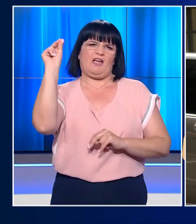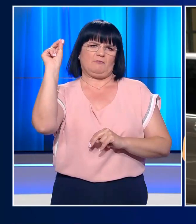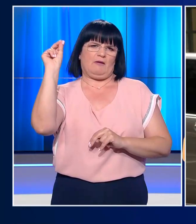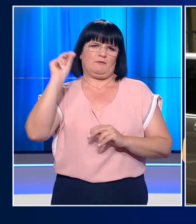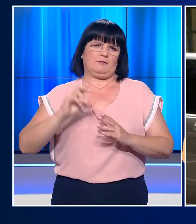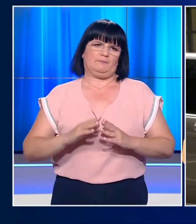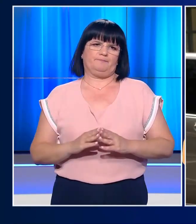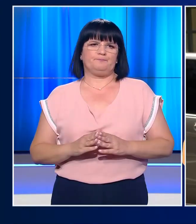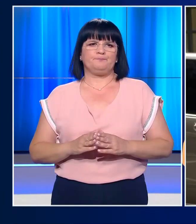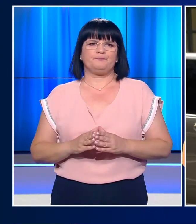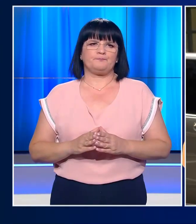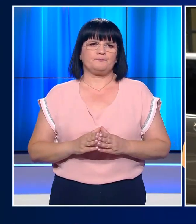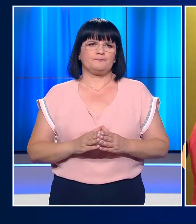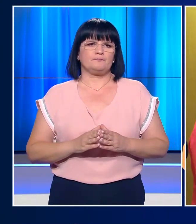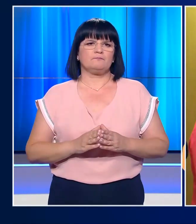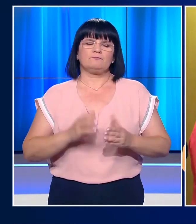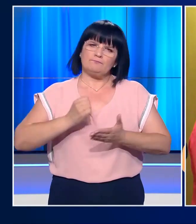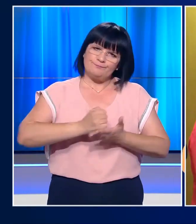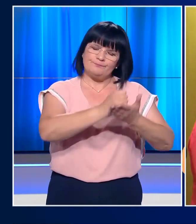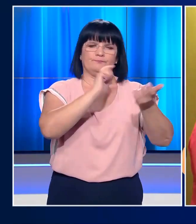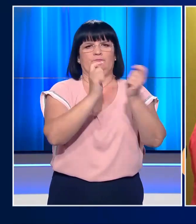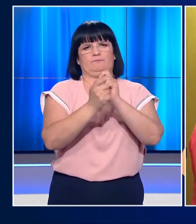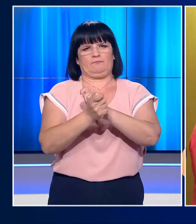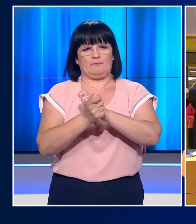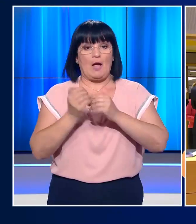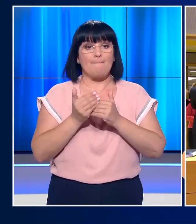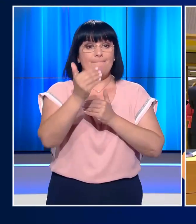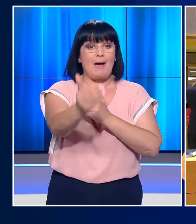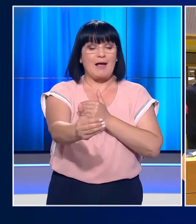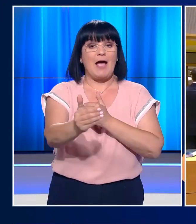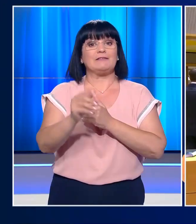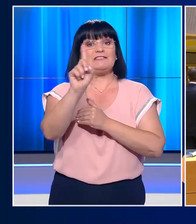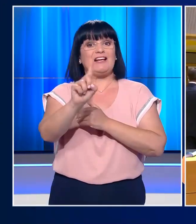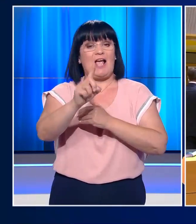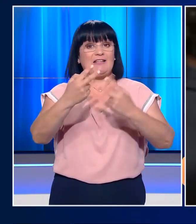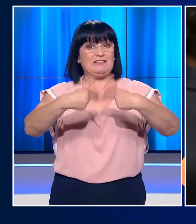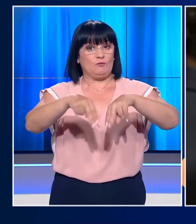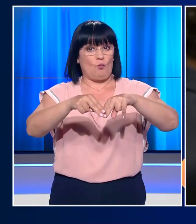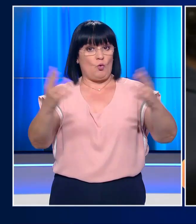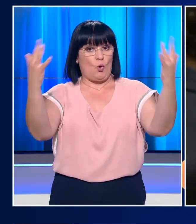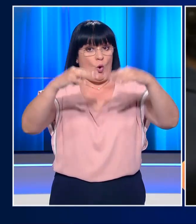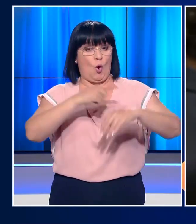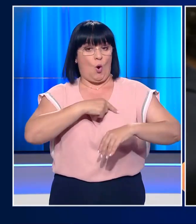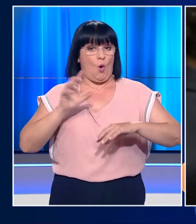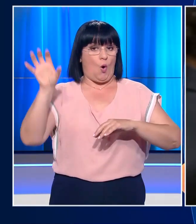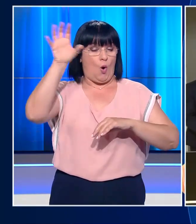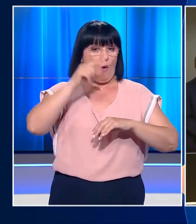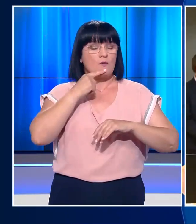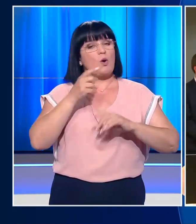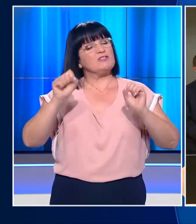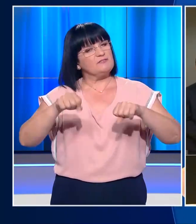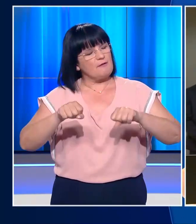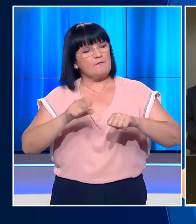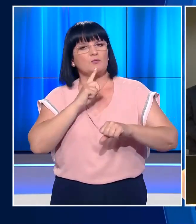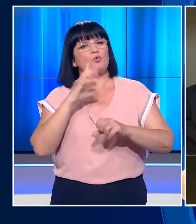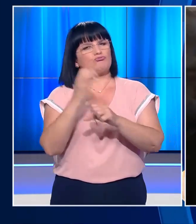a clear commitment to reforms. Το ενδεχόμενο για παράταση της Συνόδου έως την Κυριακή είναι ανοιχτό. Ιδάλλως ο πολυπόθητος συμβιβασμός